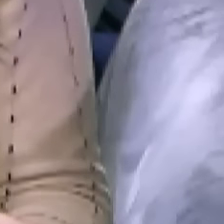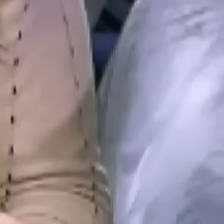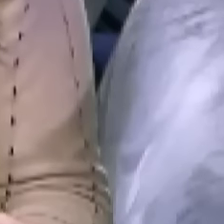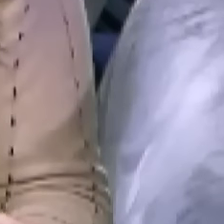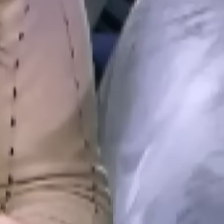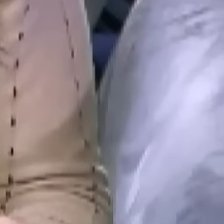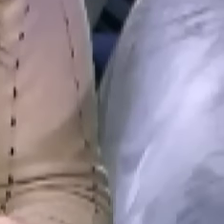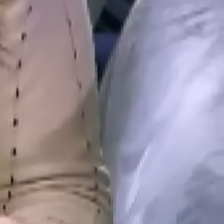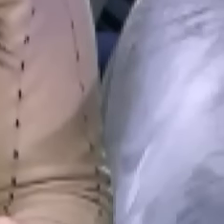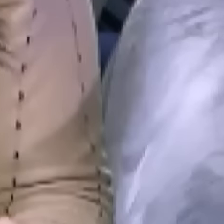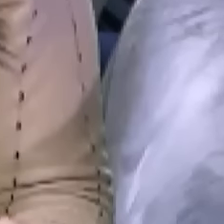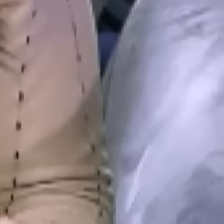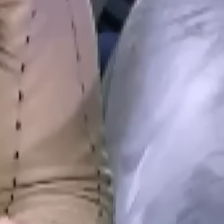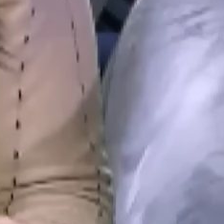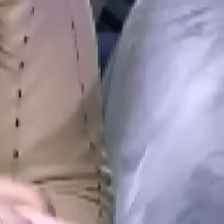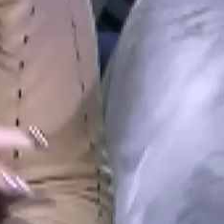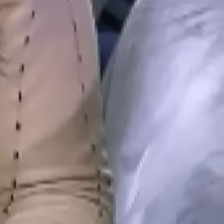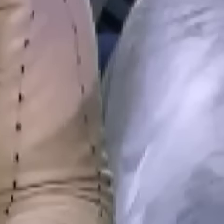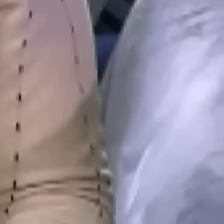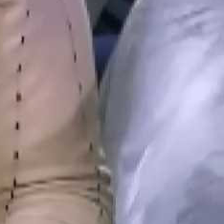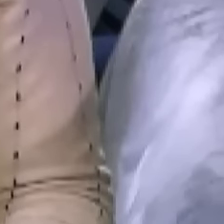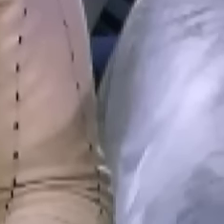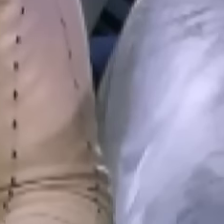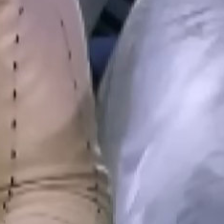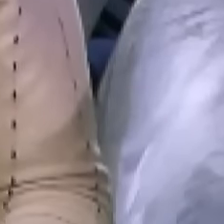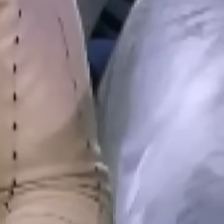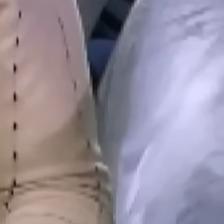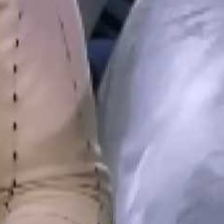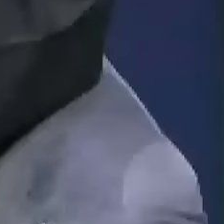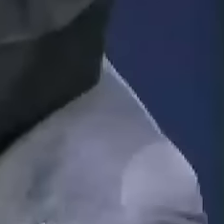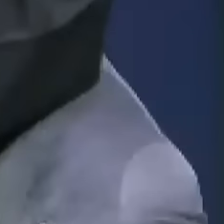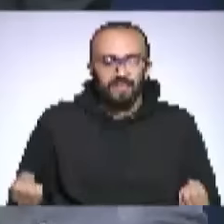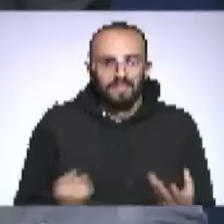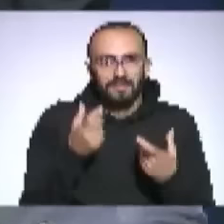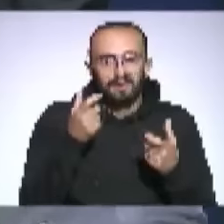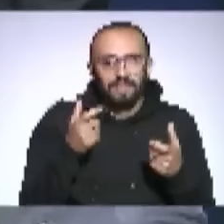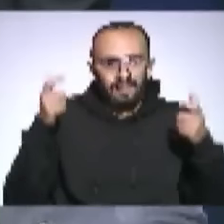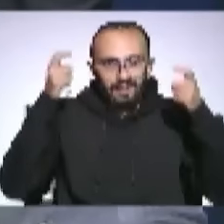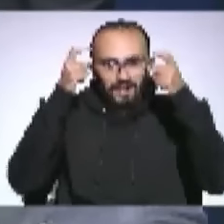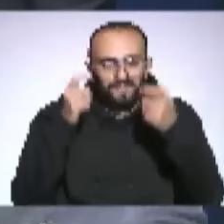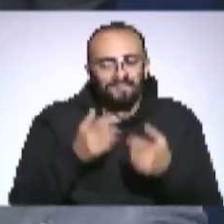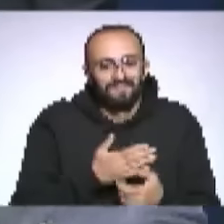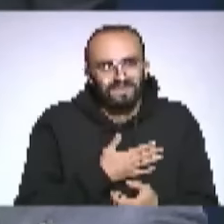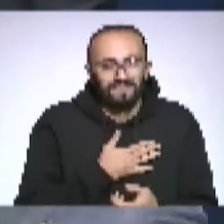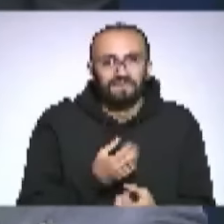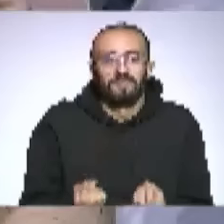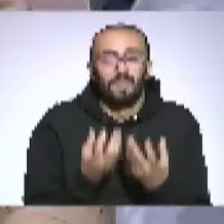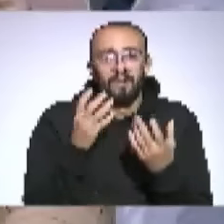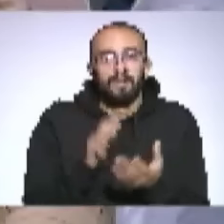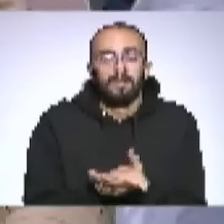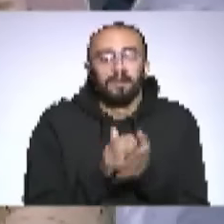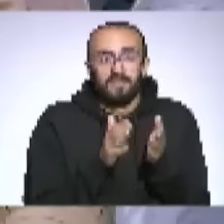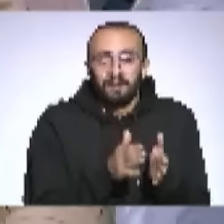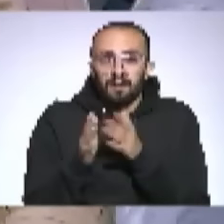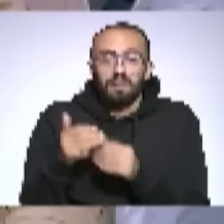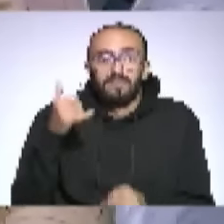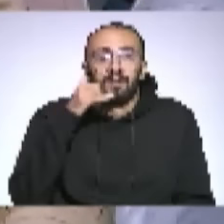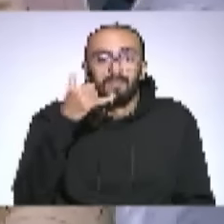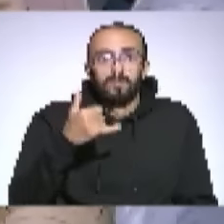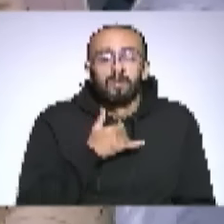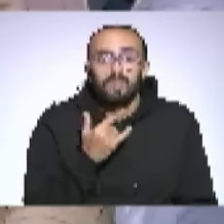برحب بحضراتكم معانا مره تانيه في انا وبيتي برحب ب نيافتك معنا يا سيدنا منورنا ايش حبيبتي وناخد تليفون